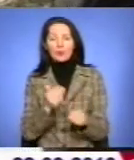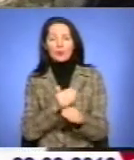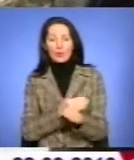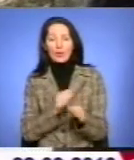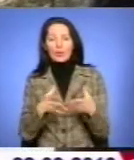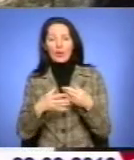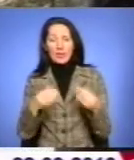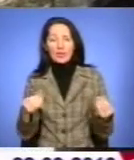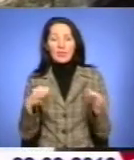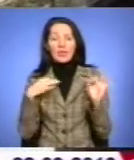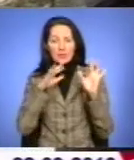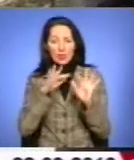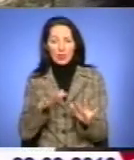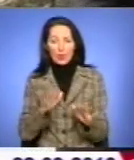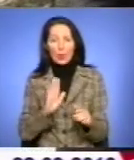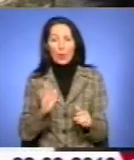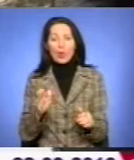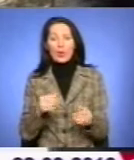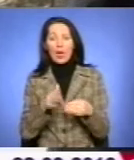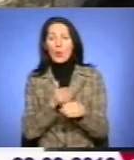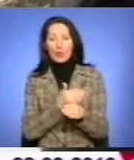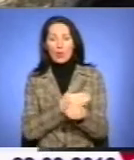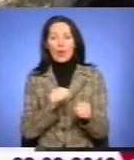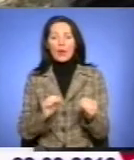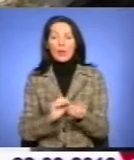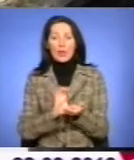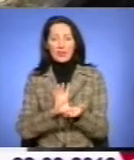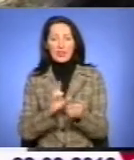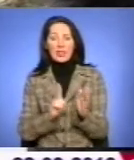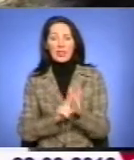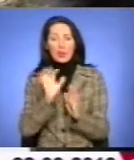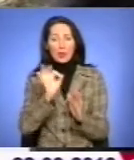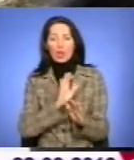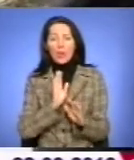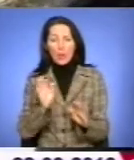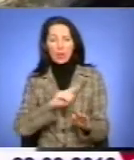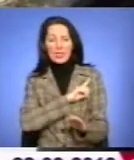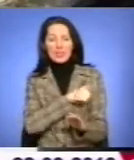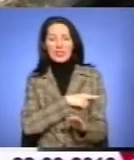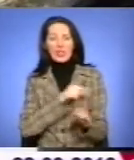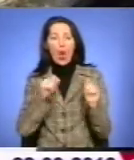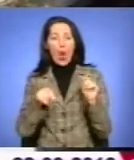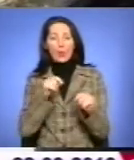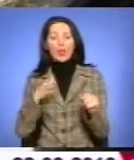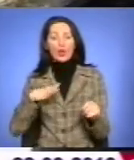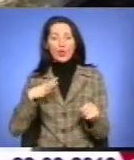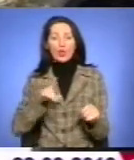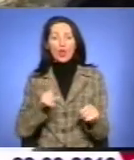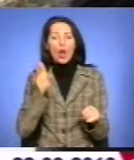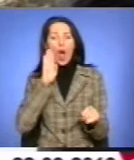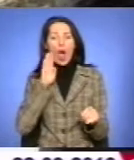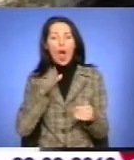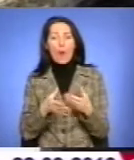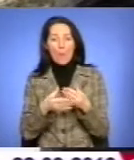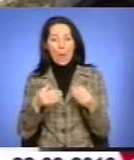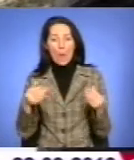снігу, якщо це буде поступове підвищення температур і не буде сильних опадів, то ми очікуємо, що повінь цього року прийде